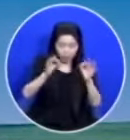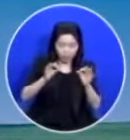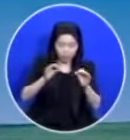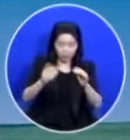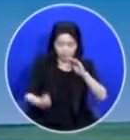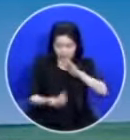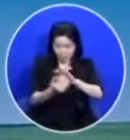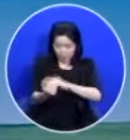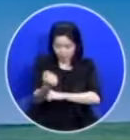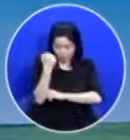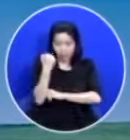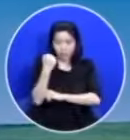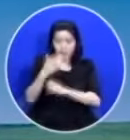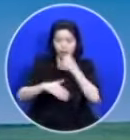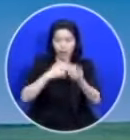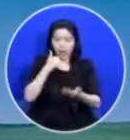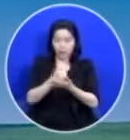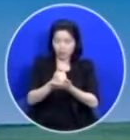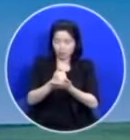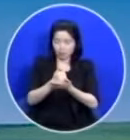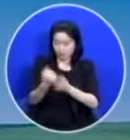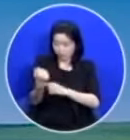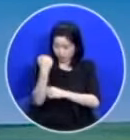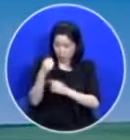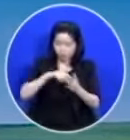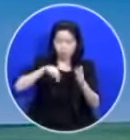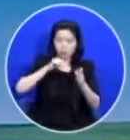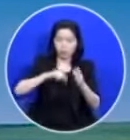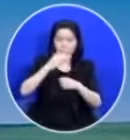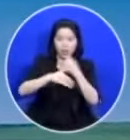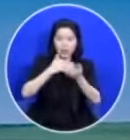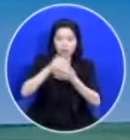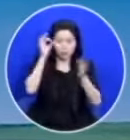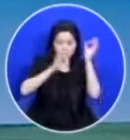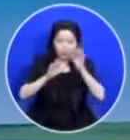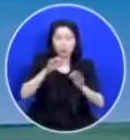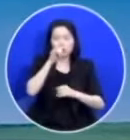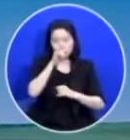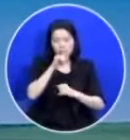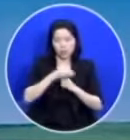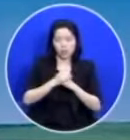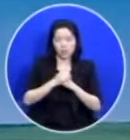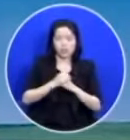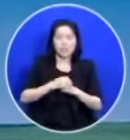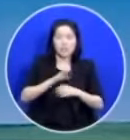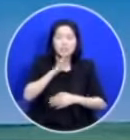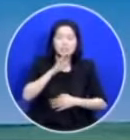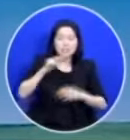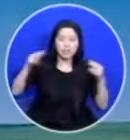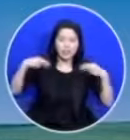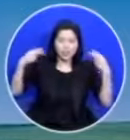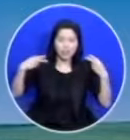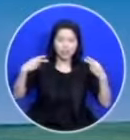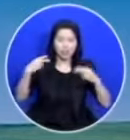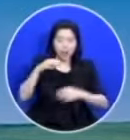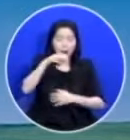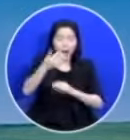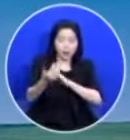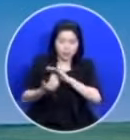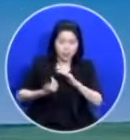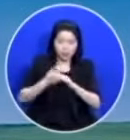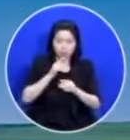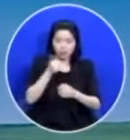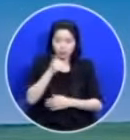능력 하나님의 힘 속에서 하나님을 찾았던 거예요 실제로 엘리야는 앞에서 소개한 것처럼